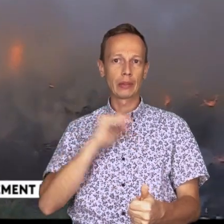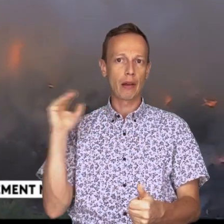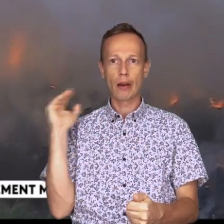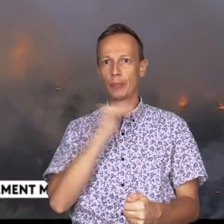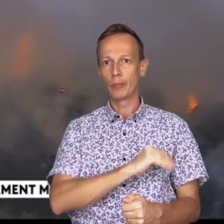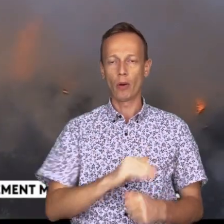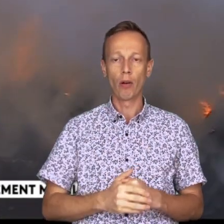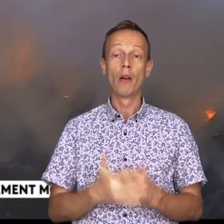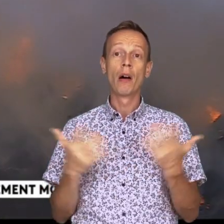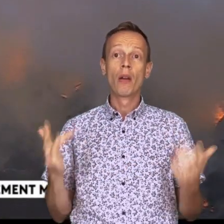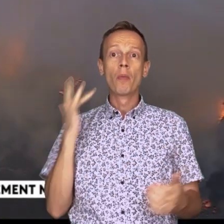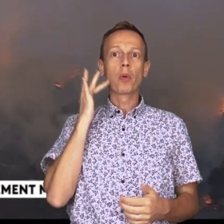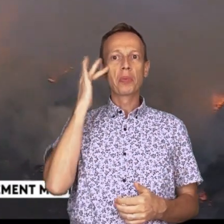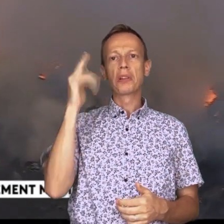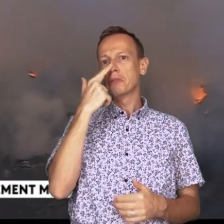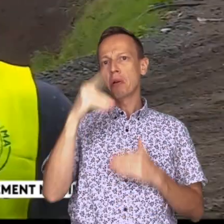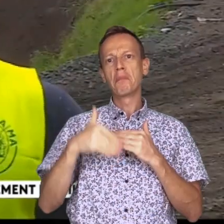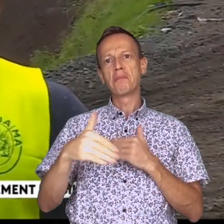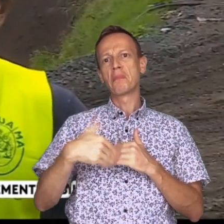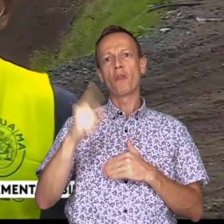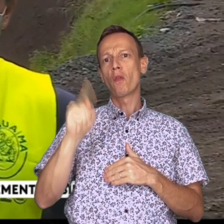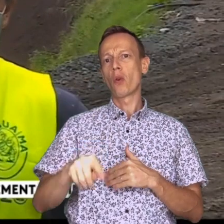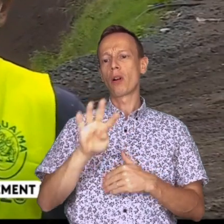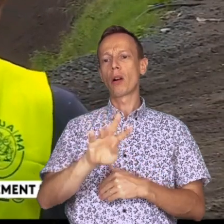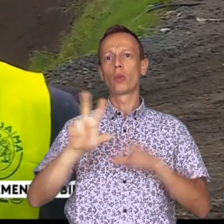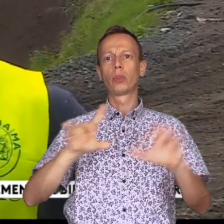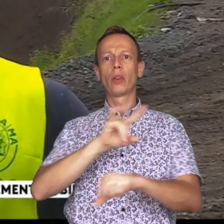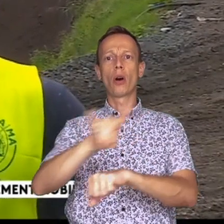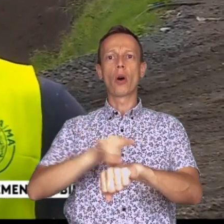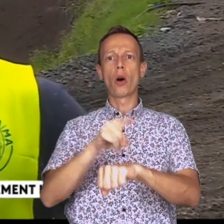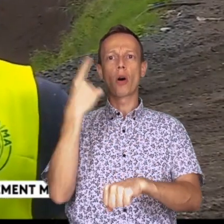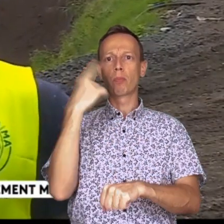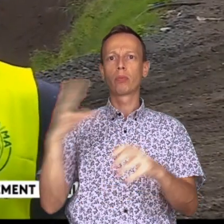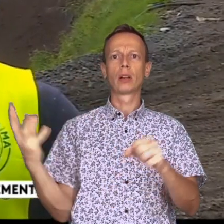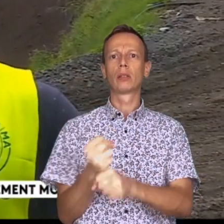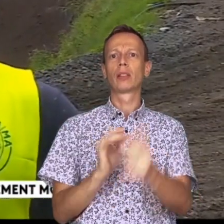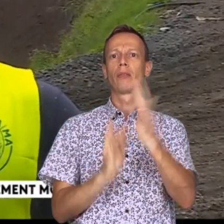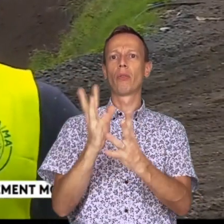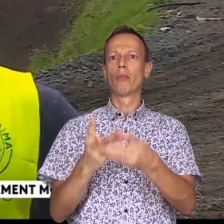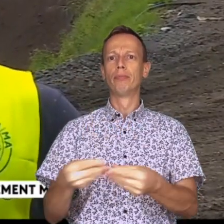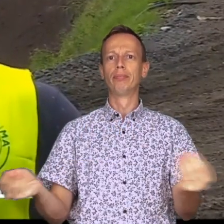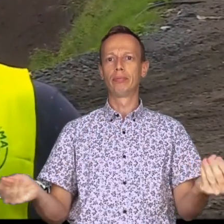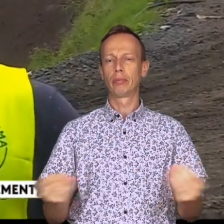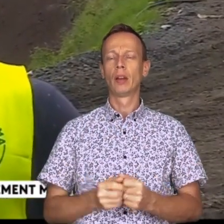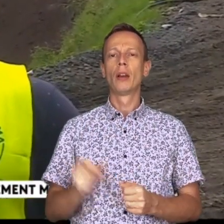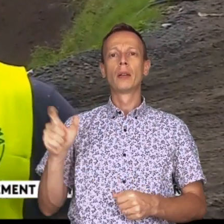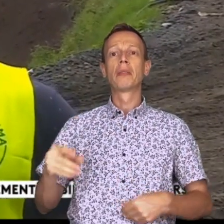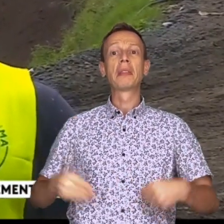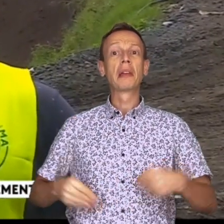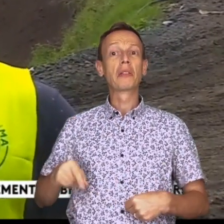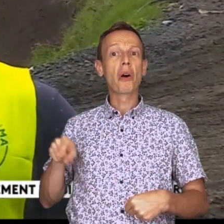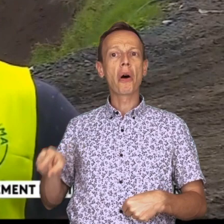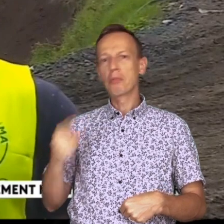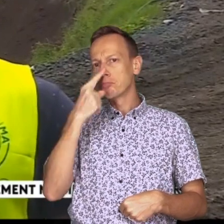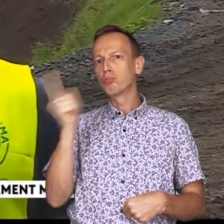mettre fin plus rapidement à l'incendie. Alors les pompiers tablent sur 48 heures pour mettre fin à cet incendie. Le